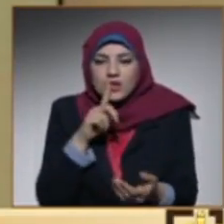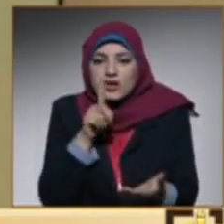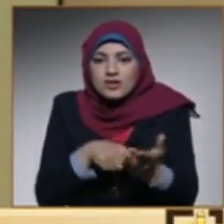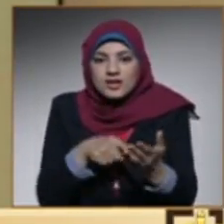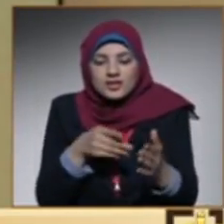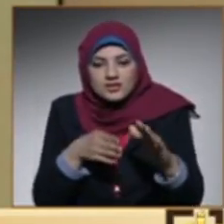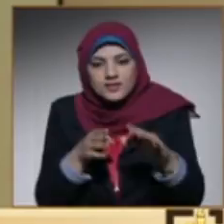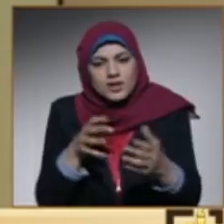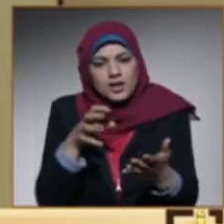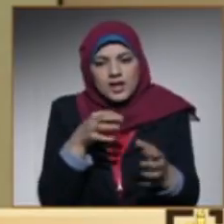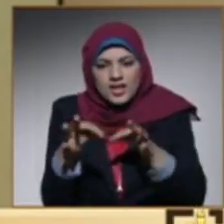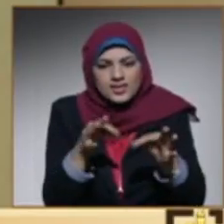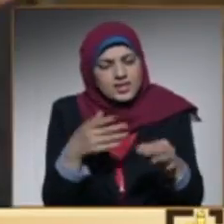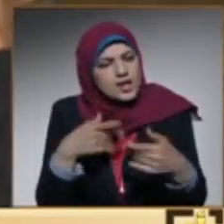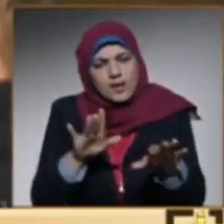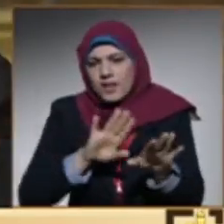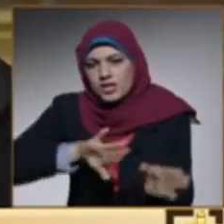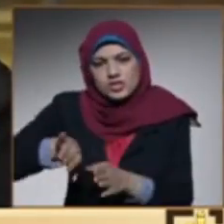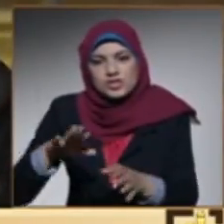او تقدر تشتغل بيه اكتر؟